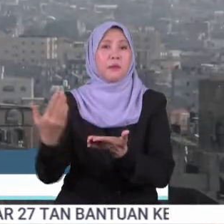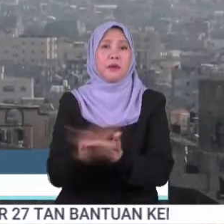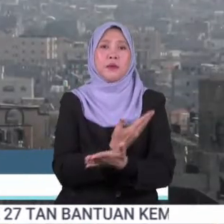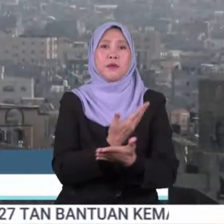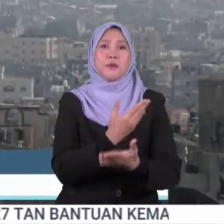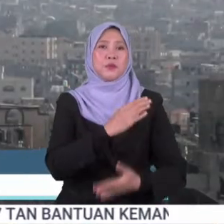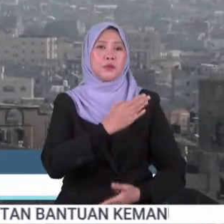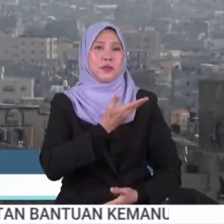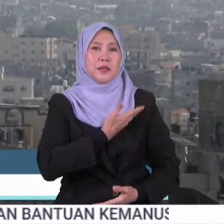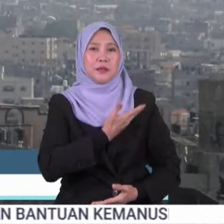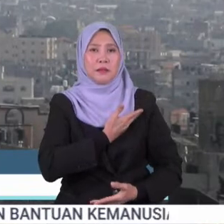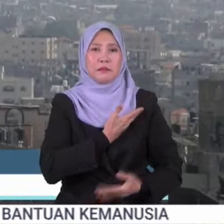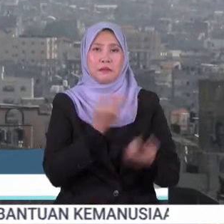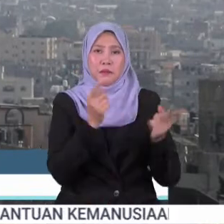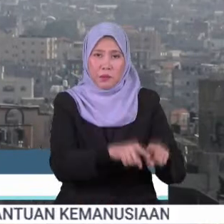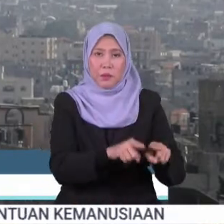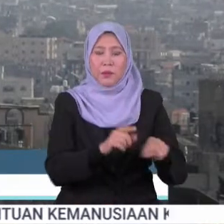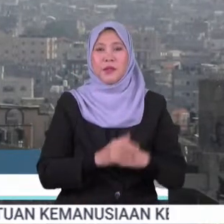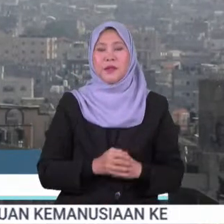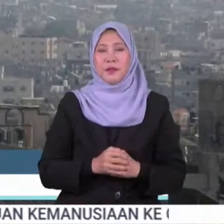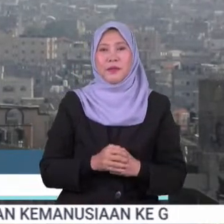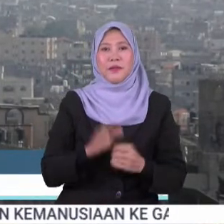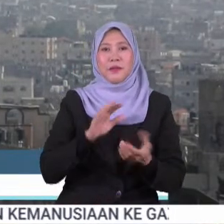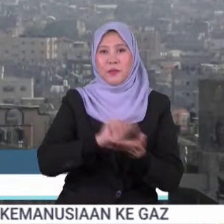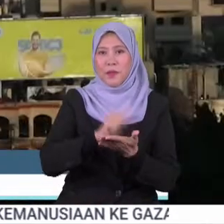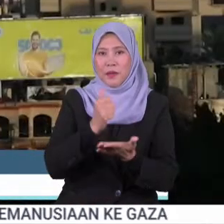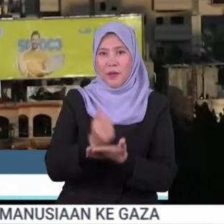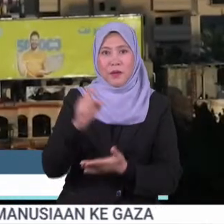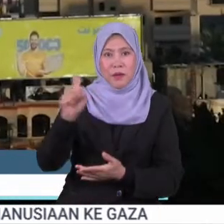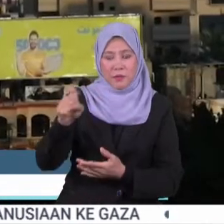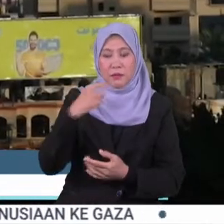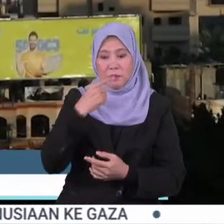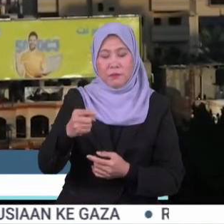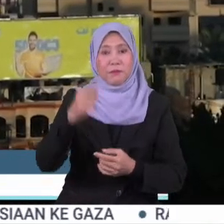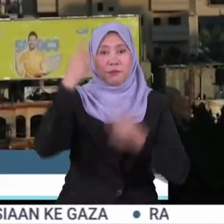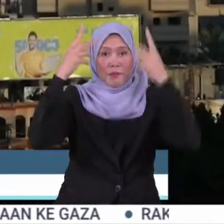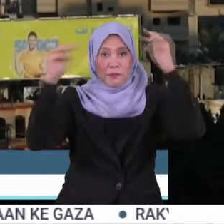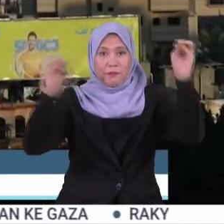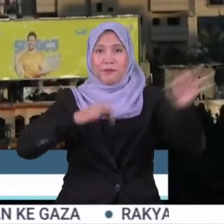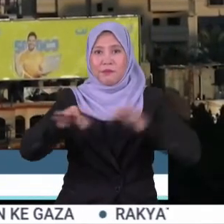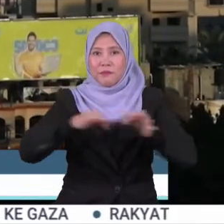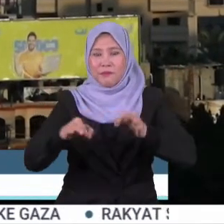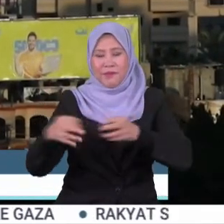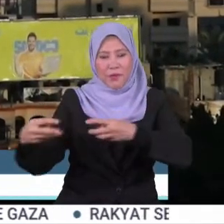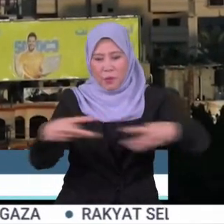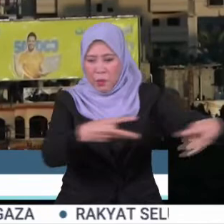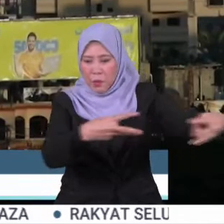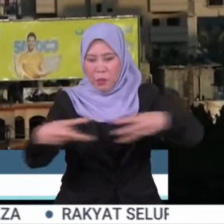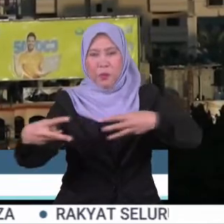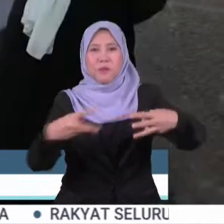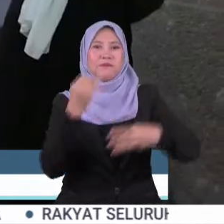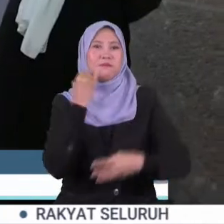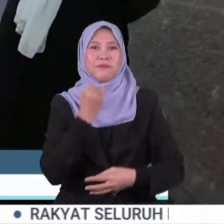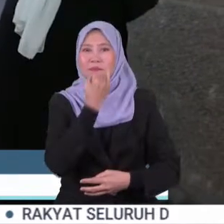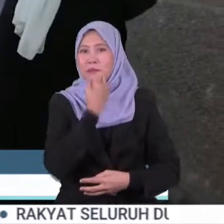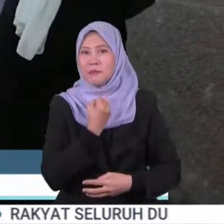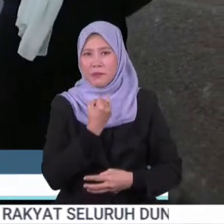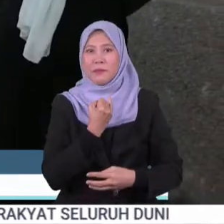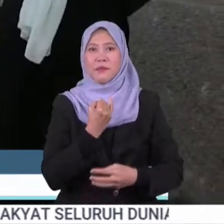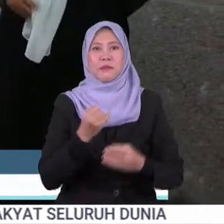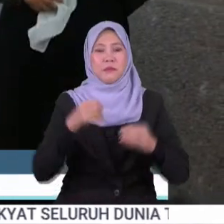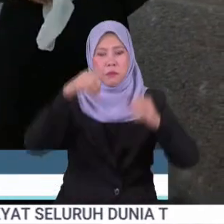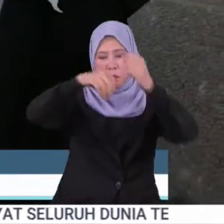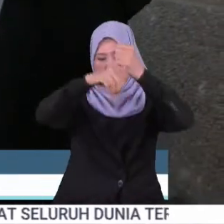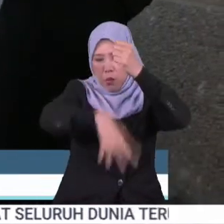di Gaza. Muat naik di catatan di akaun X, Perdana Menteri turut menerima penjelasan mengenai serangan yang dilakukan rejim Zionis ke atas